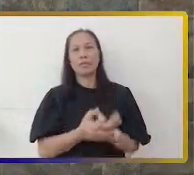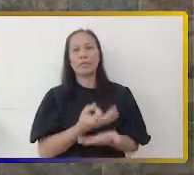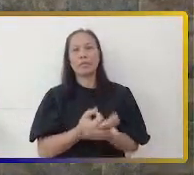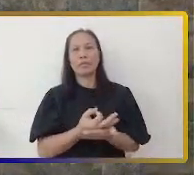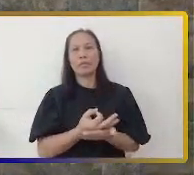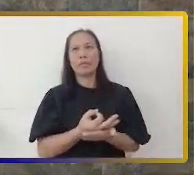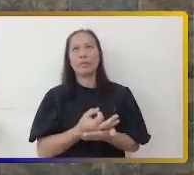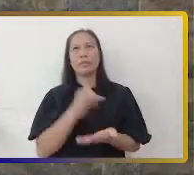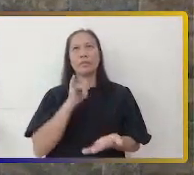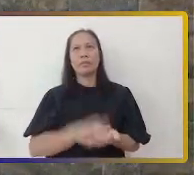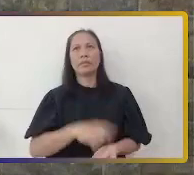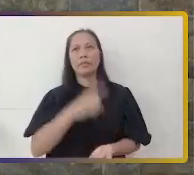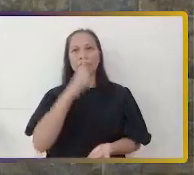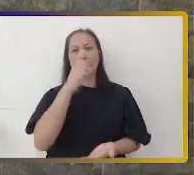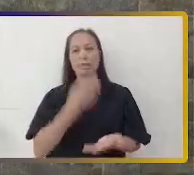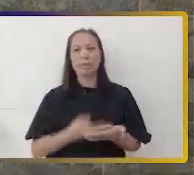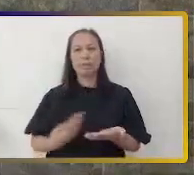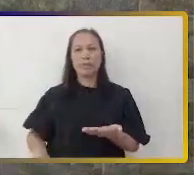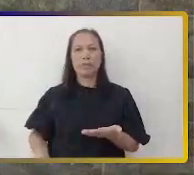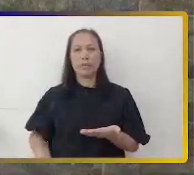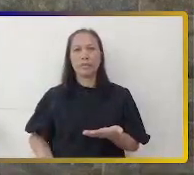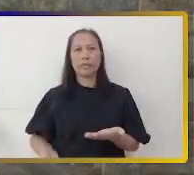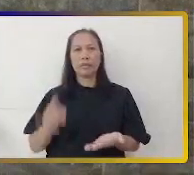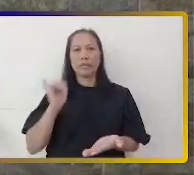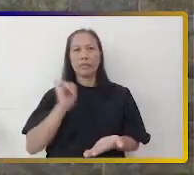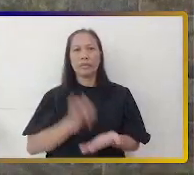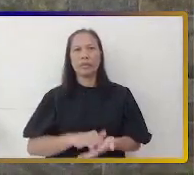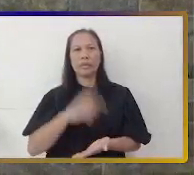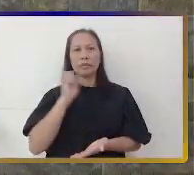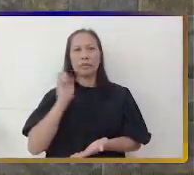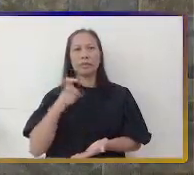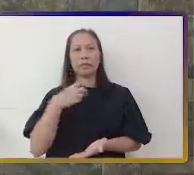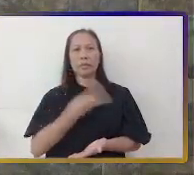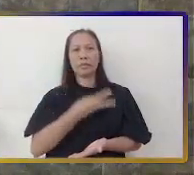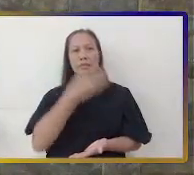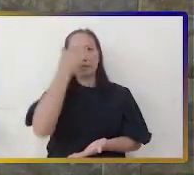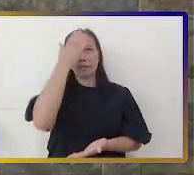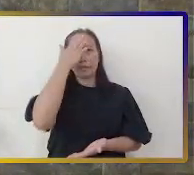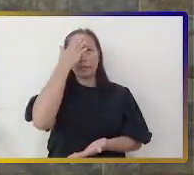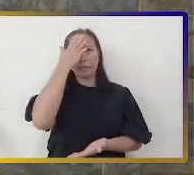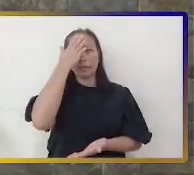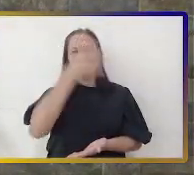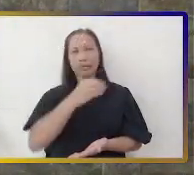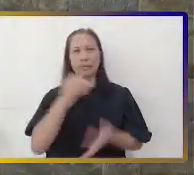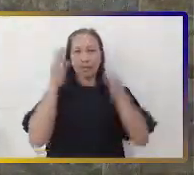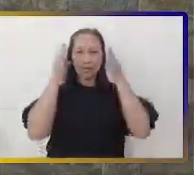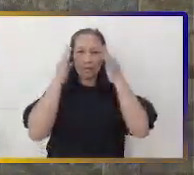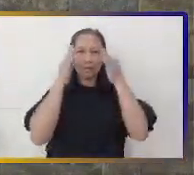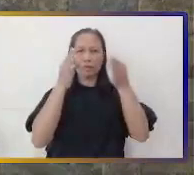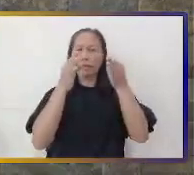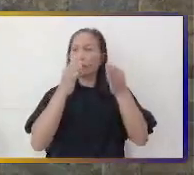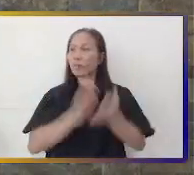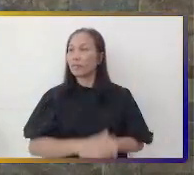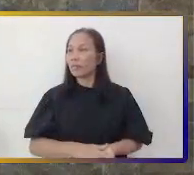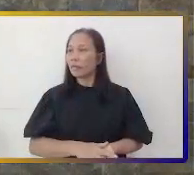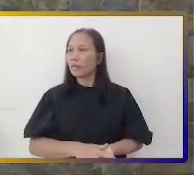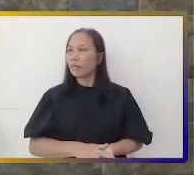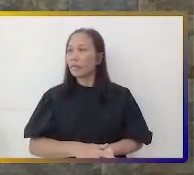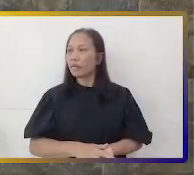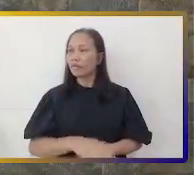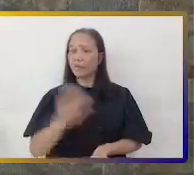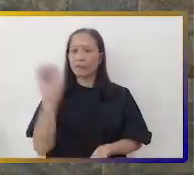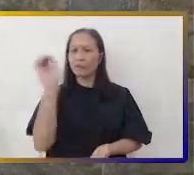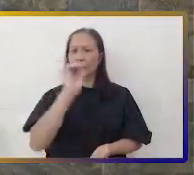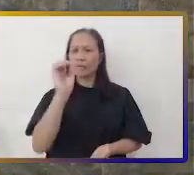mga bagay na dapat po natin i-recognize at talagang pagtuunan ng pansin mga kapatid ay walang iba kundi